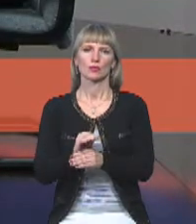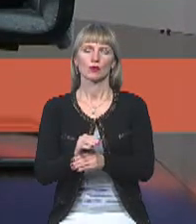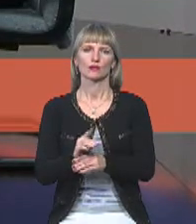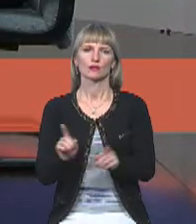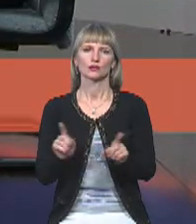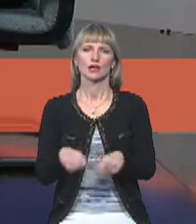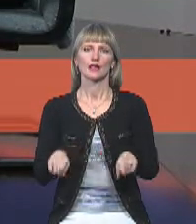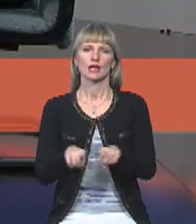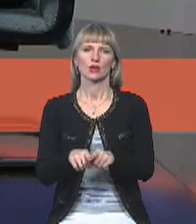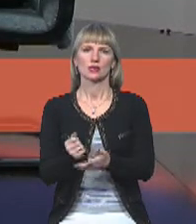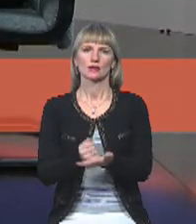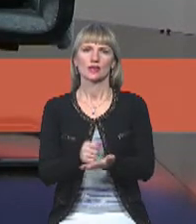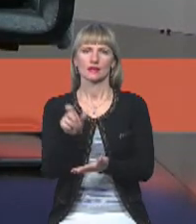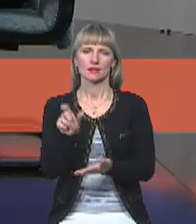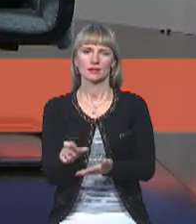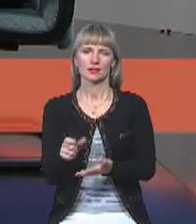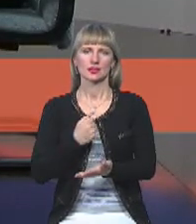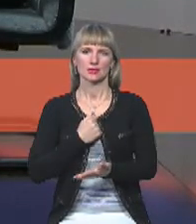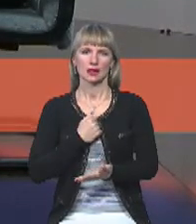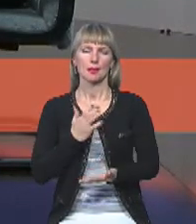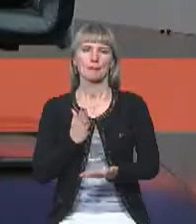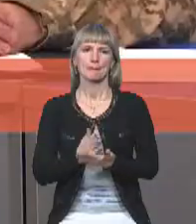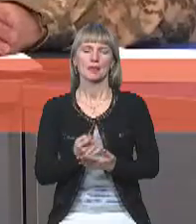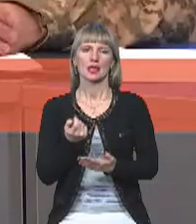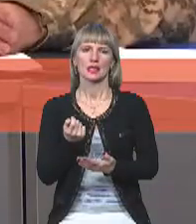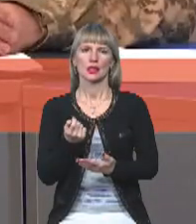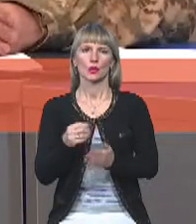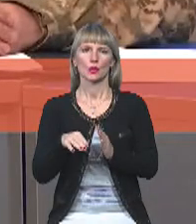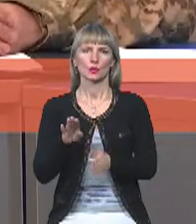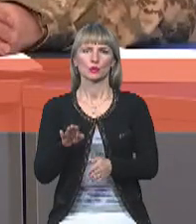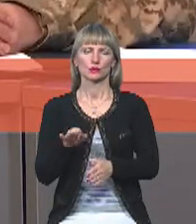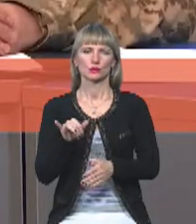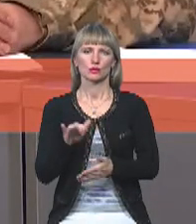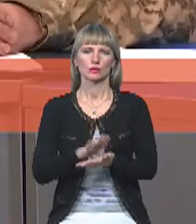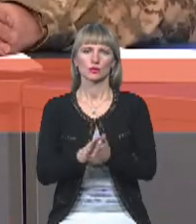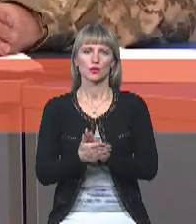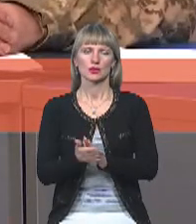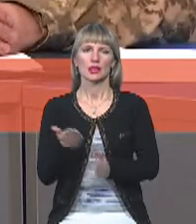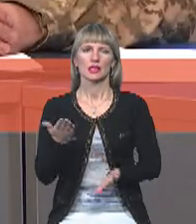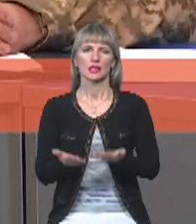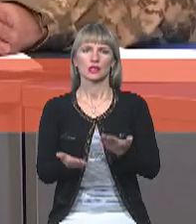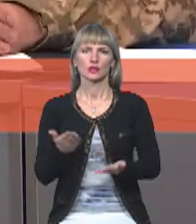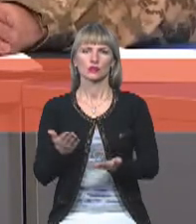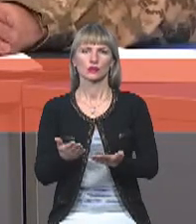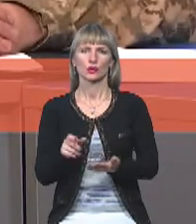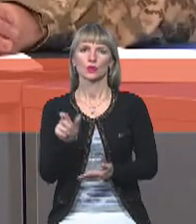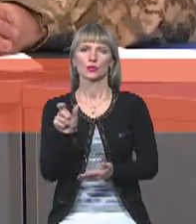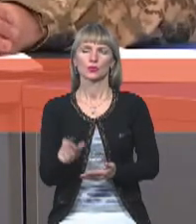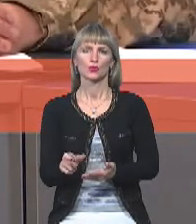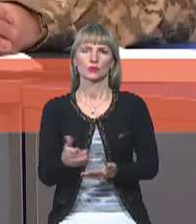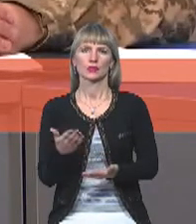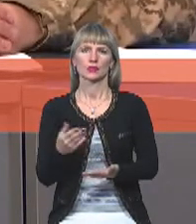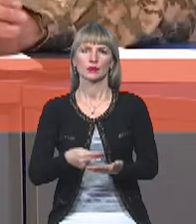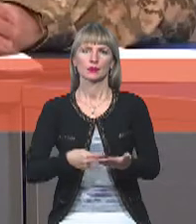що також резервіст має деякі невеличкі привілегії. Значить, якщо людина